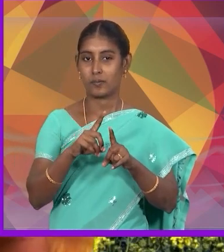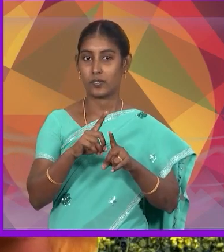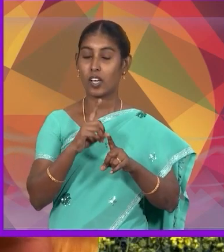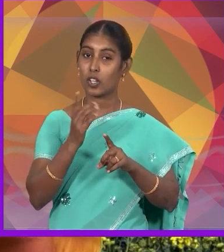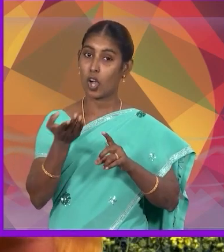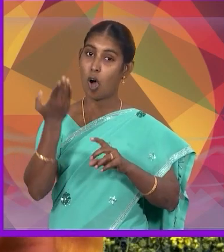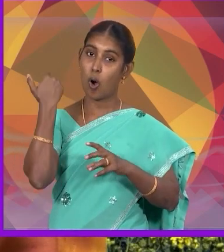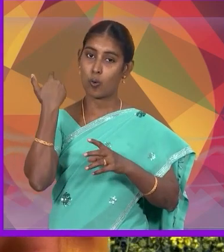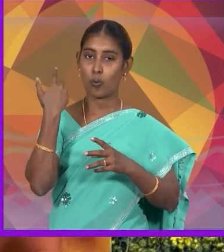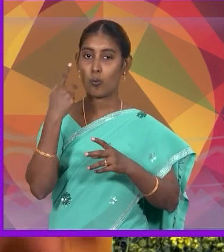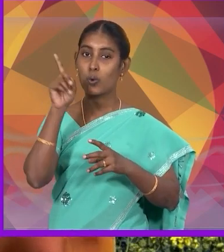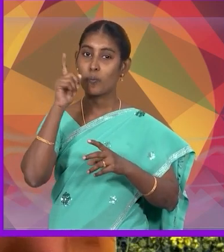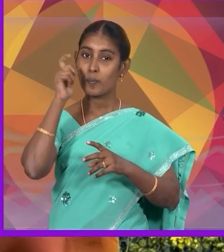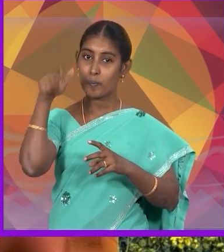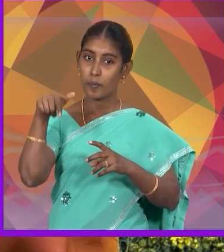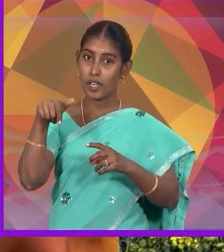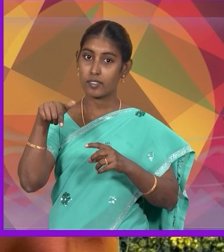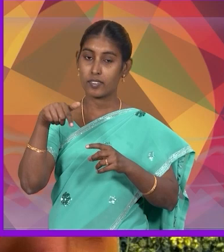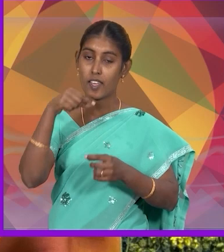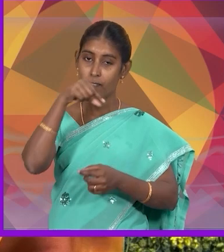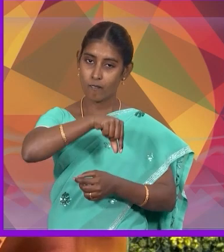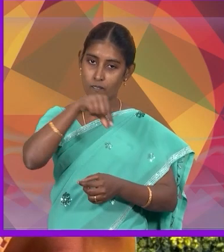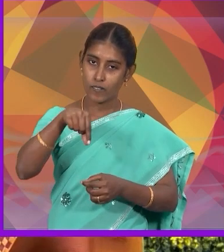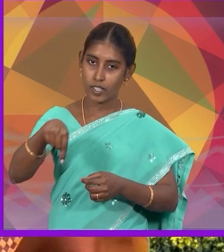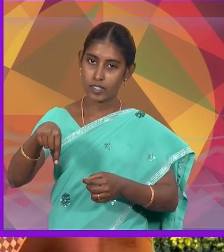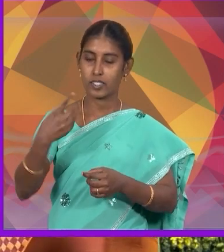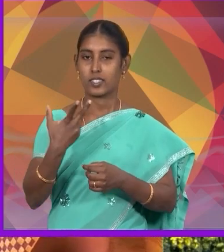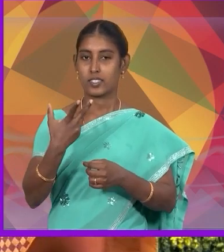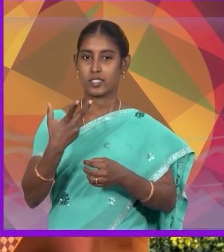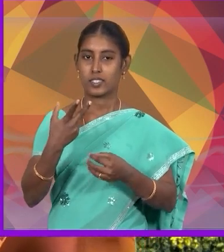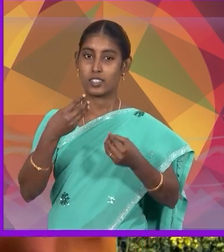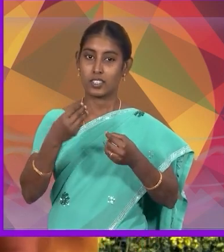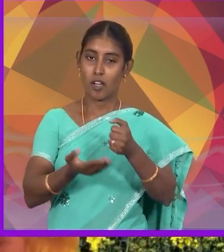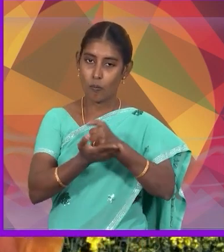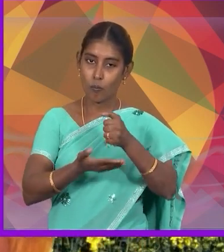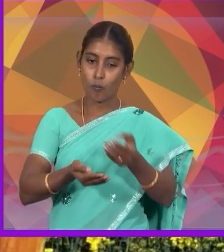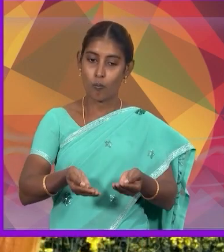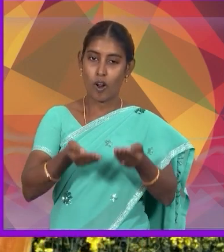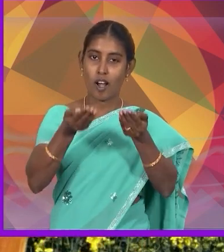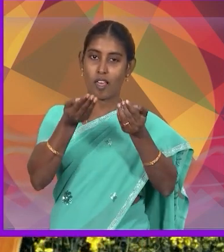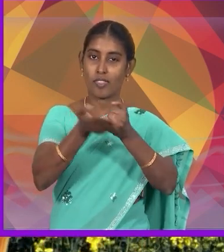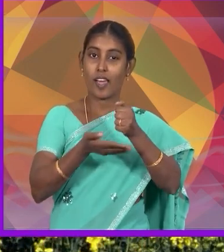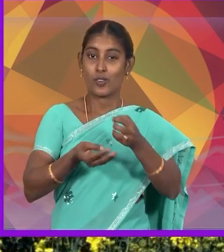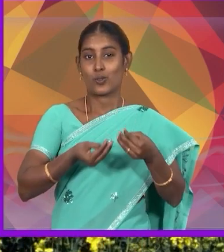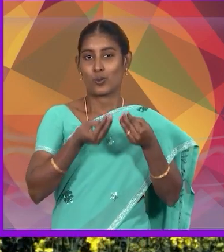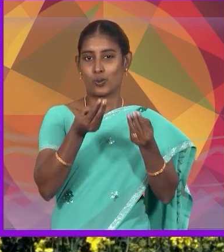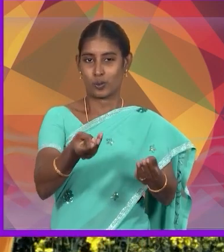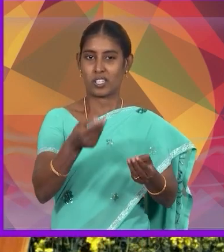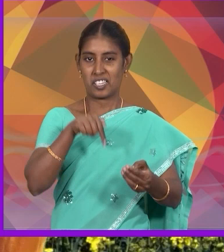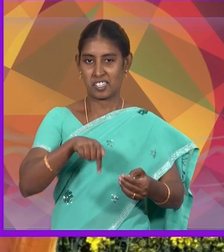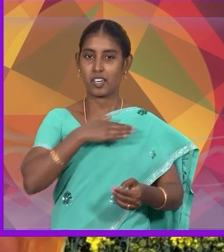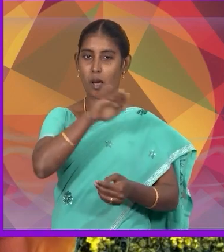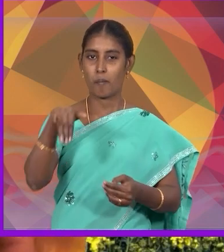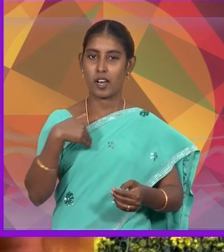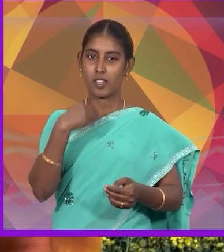யாரும் ஒரு இடத்துல அந்த பயிரை விளைவிச்சு அந்த பொருள்களை வாணிகத்துக்கு கொண்டு வந்தாதாங்க நம்ம வாங்க முடியும். ஒரு